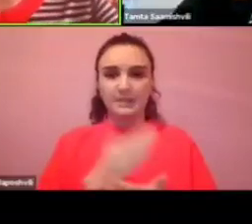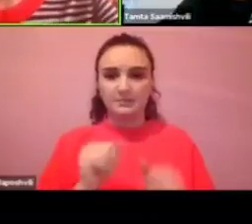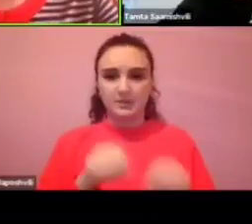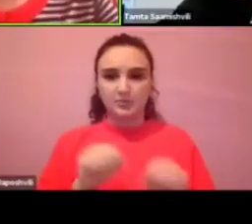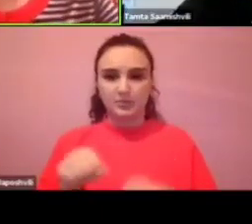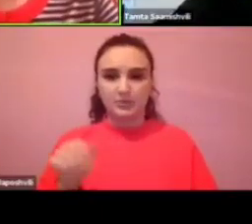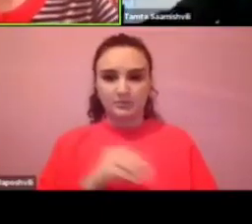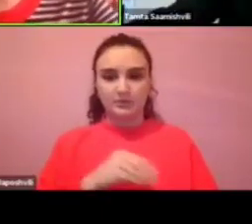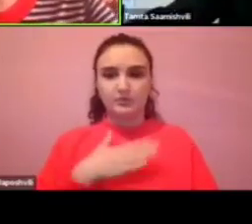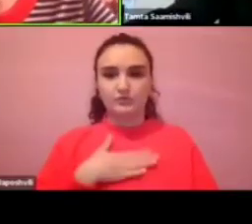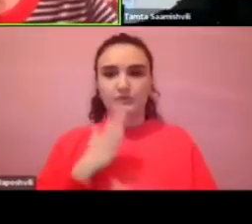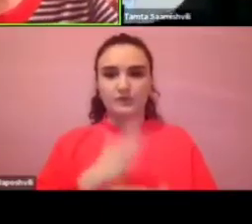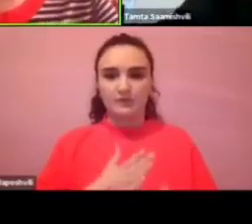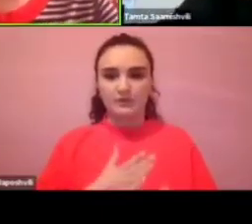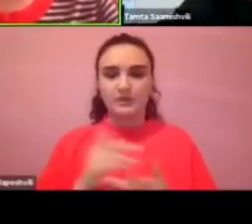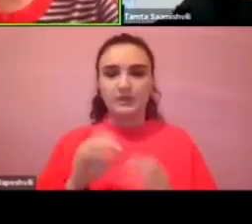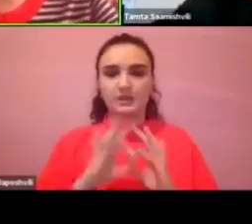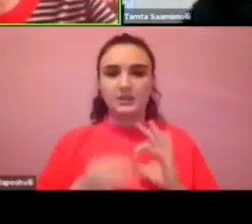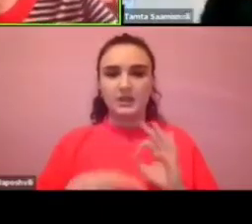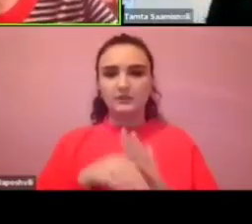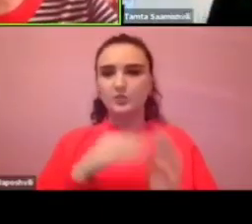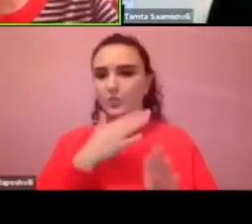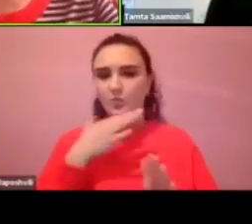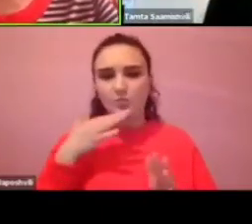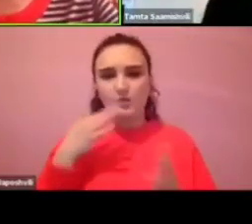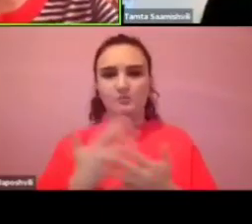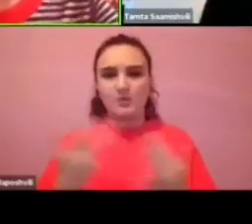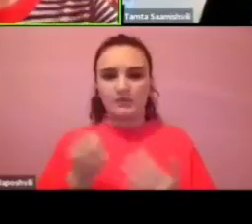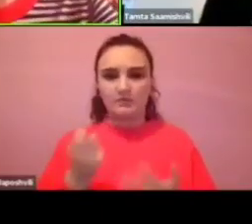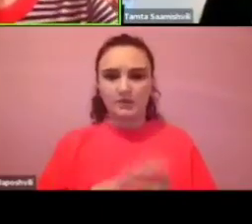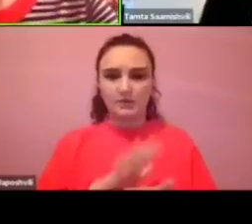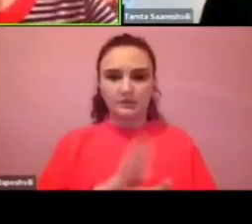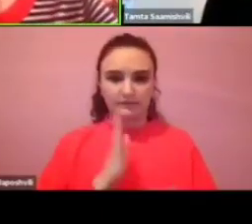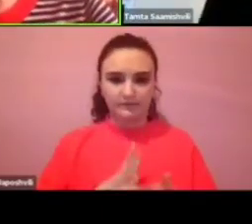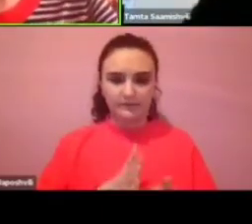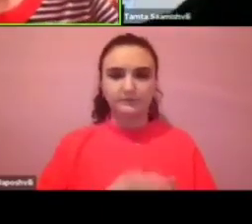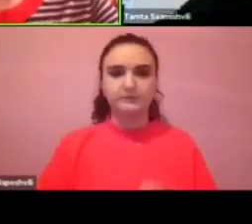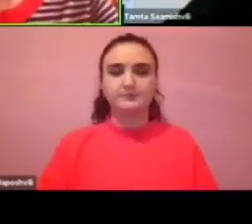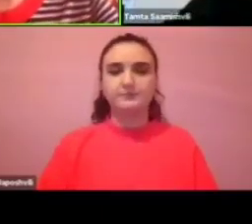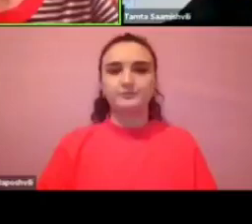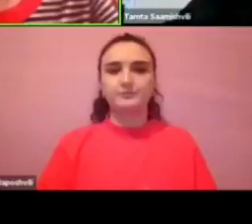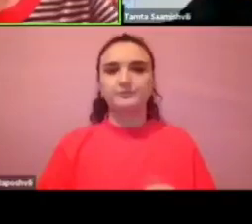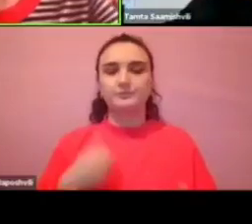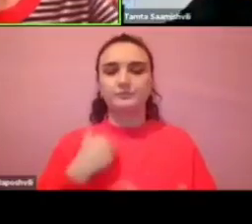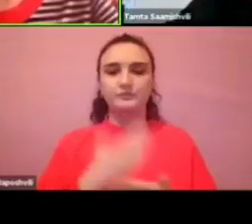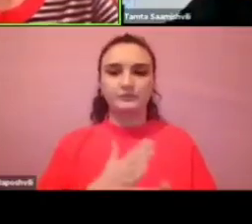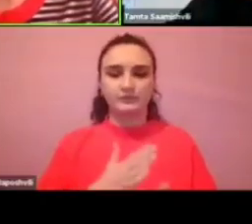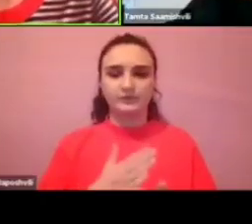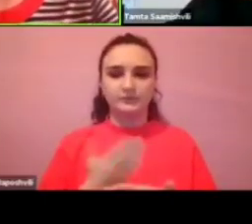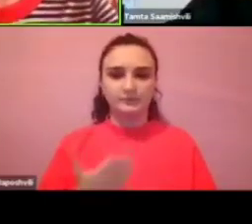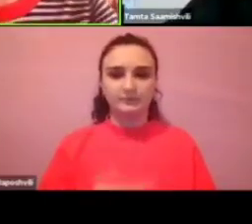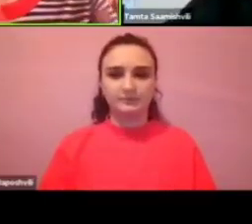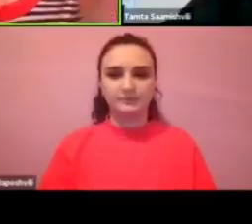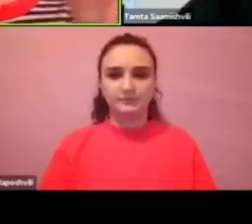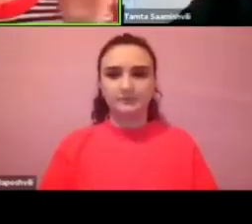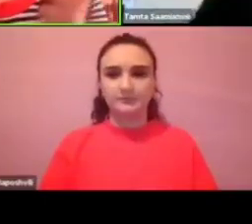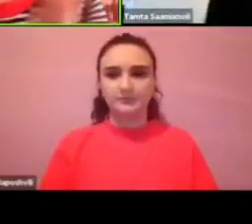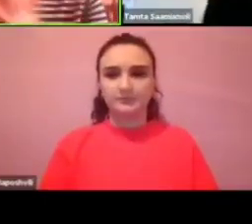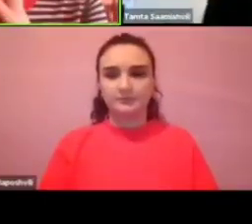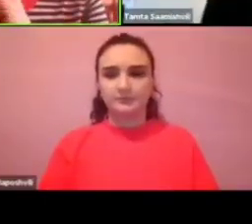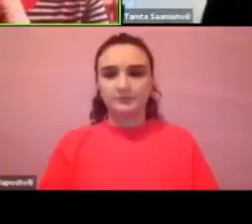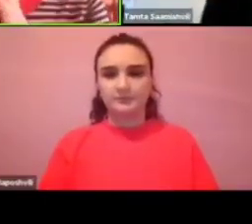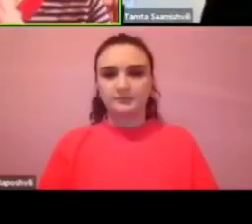ხო? ჩვენ გვაქვს ნაწლავში უამრავი ბაქტერია. ანუ ჩვენ გვაქვს ეგრეთ წოდებული ესე